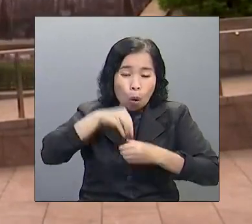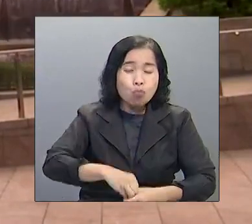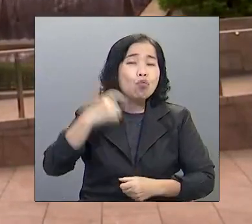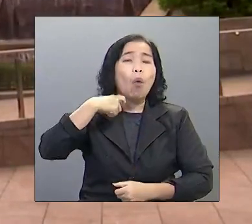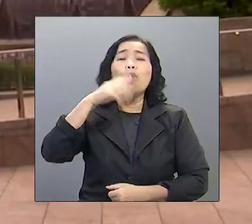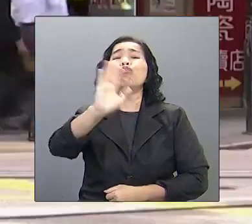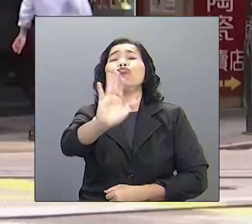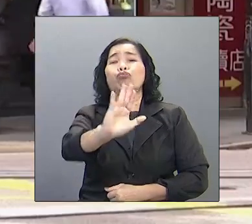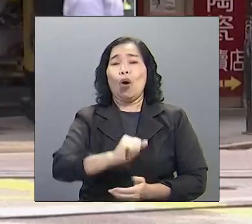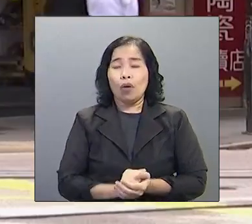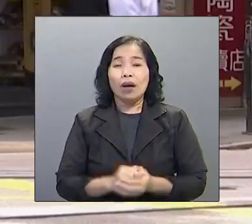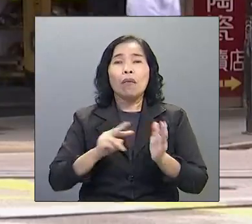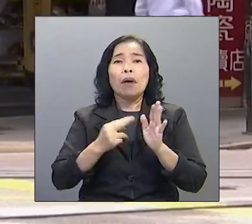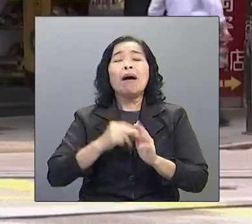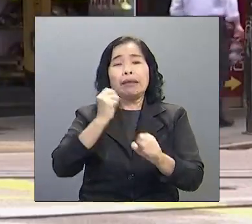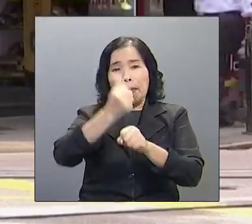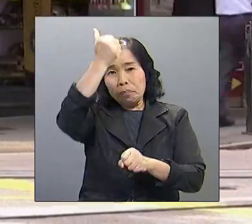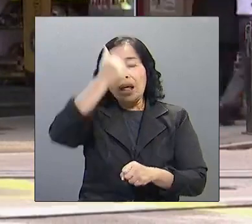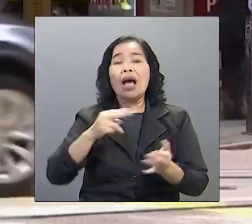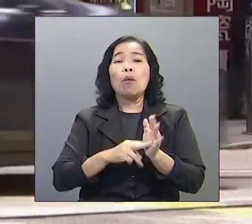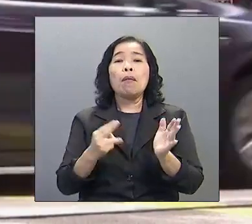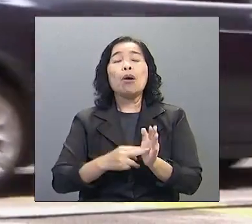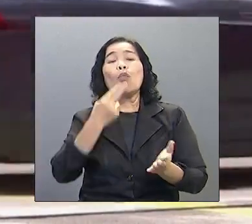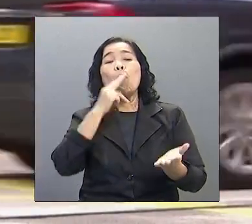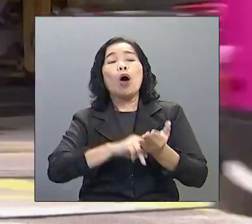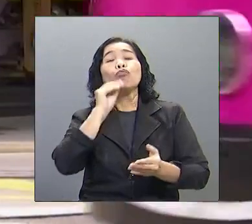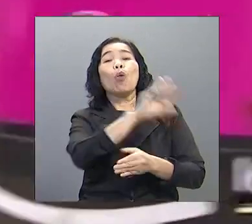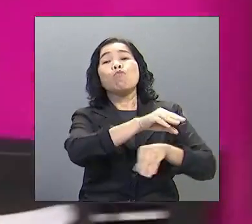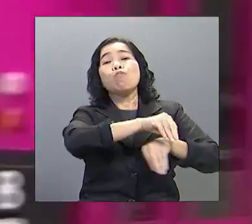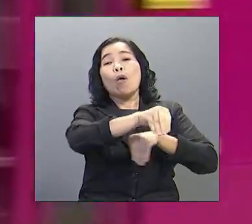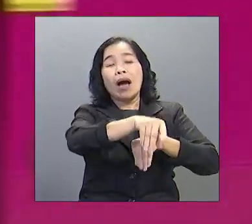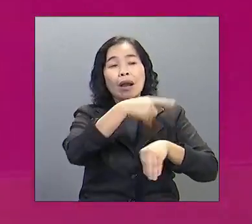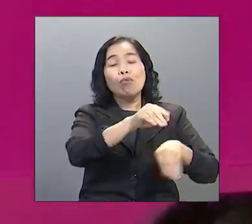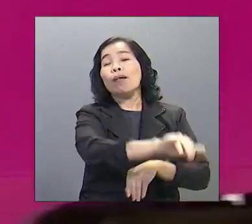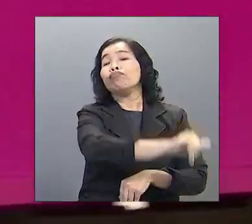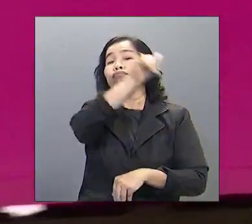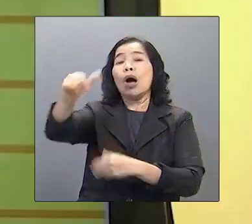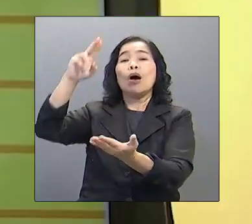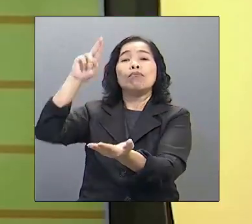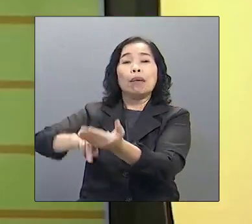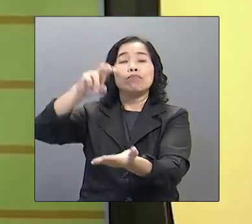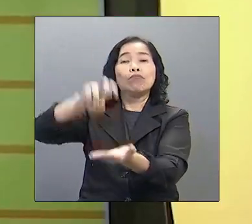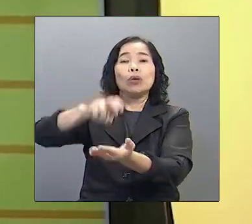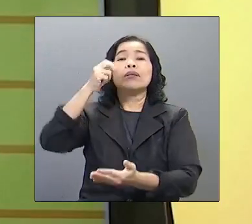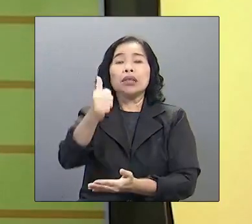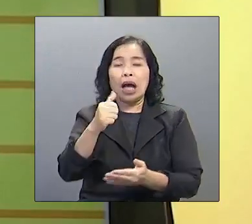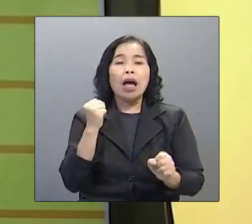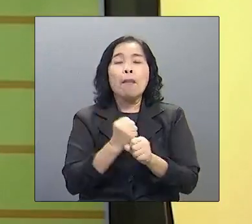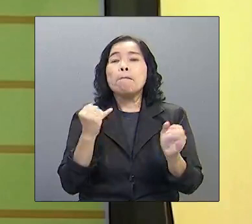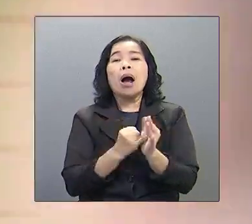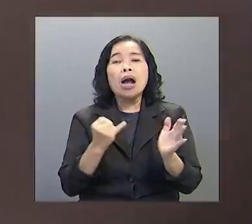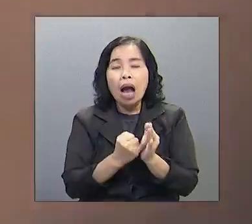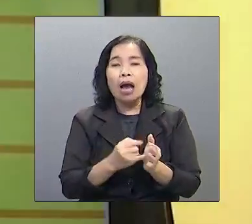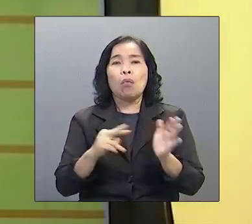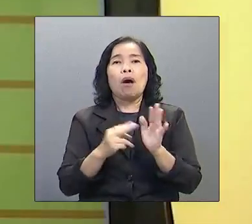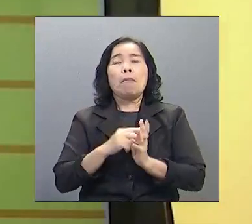ก็ได้โดยสามารถจดทะเบียนผ่านบริษัทให้บริการด้านเลขาได้ด้วยซึ่นทำให้ง่ายต่ารปิดบังตัวต